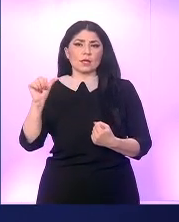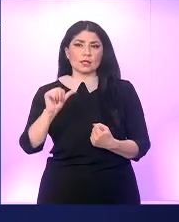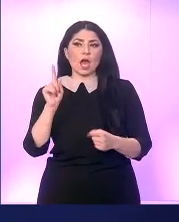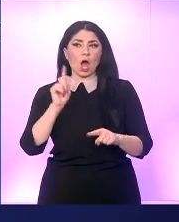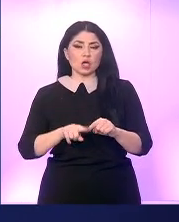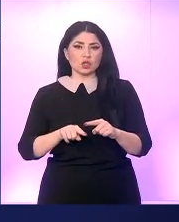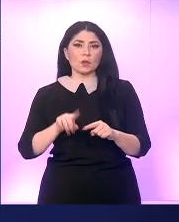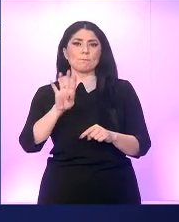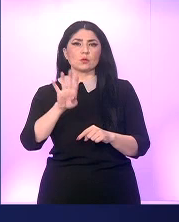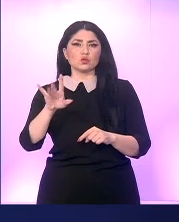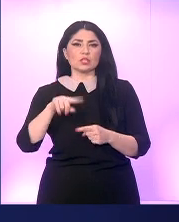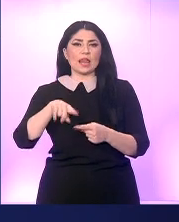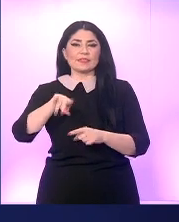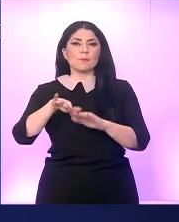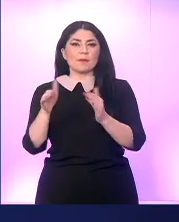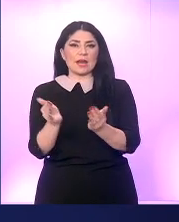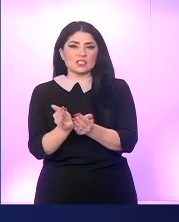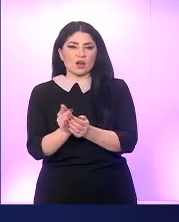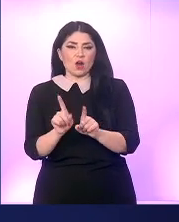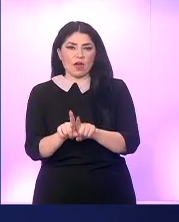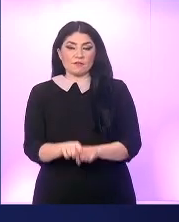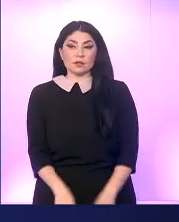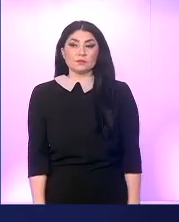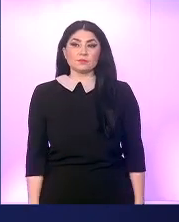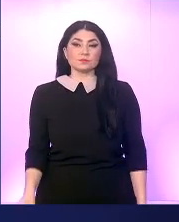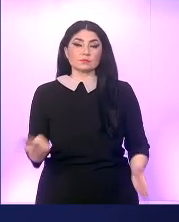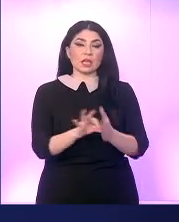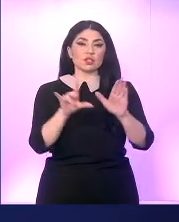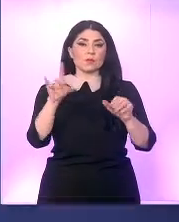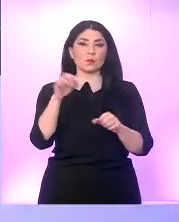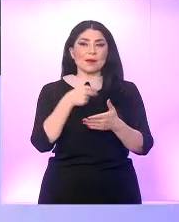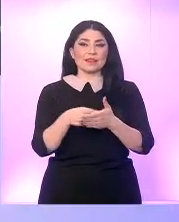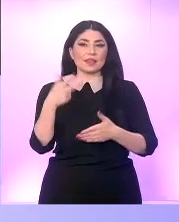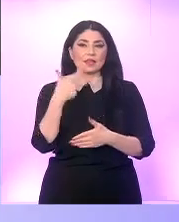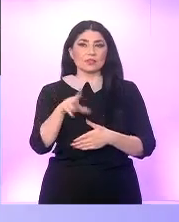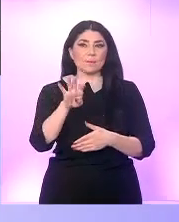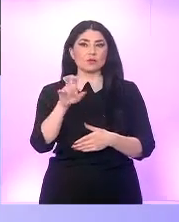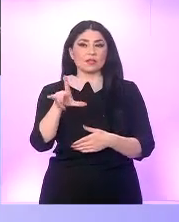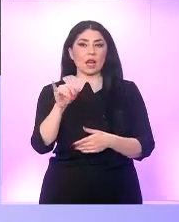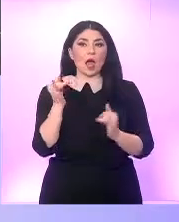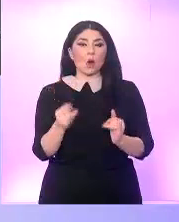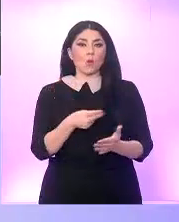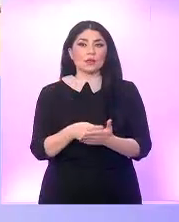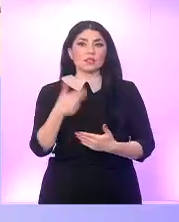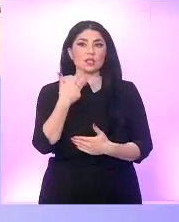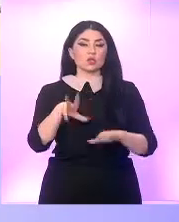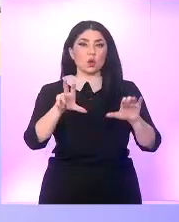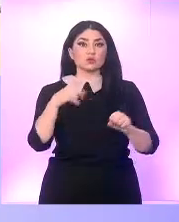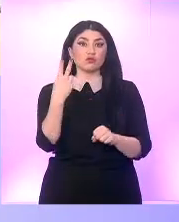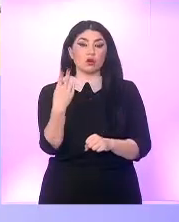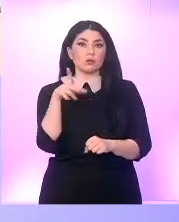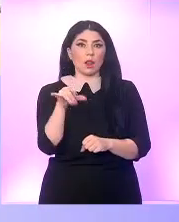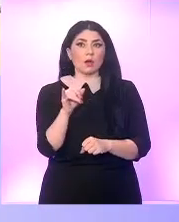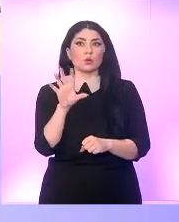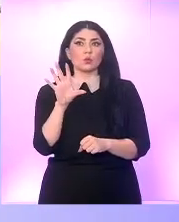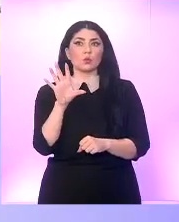cu același rezervor de 45 de litri, el plătea pe 7 octombrie pentru un plin 343 de lei, acum plătește 382 de